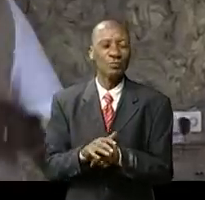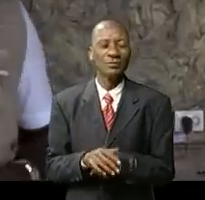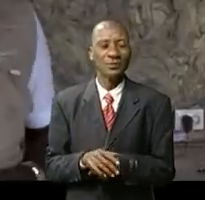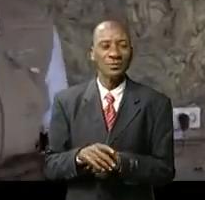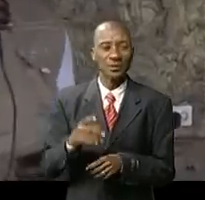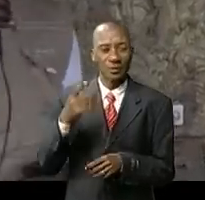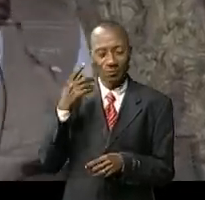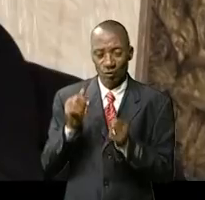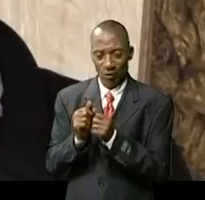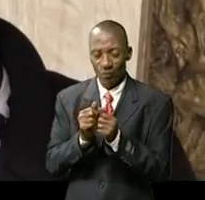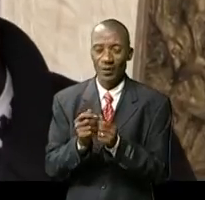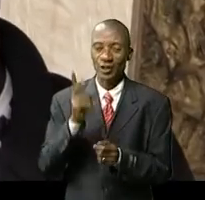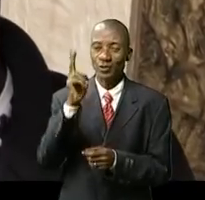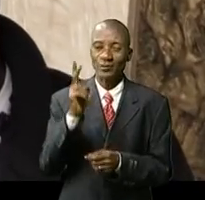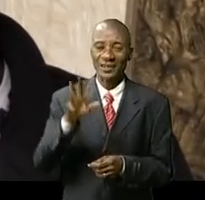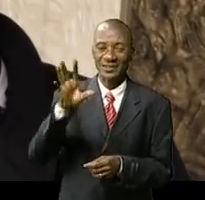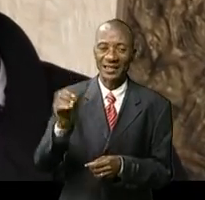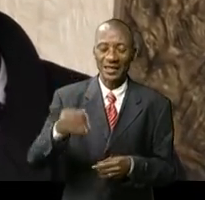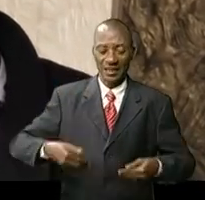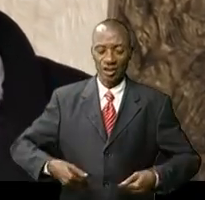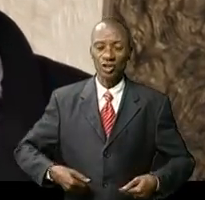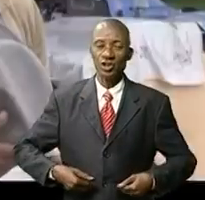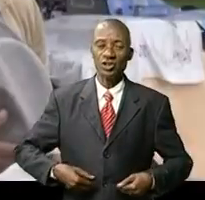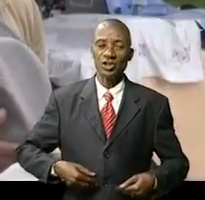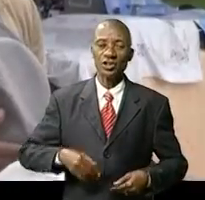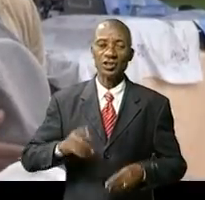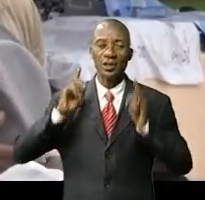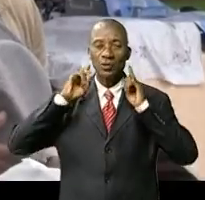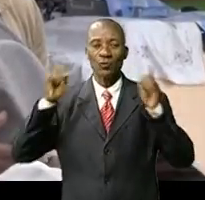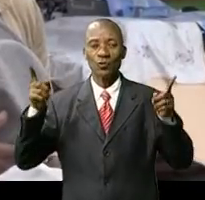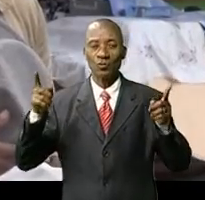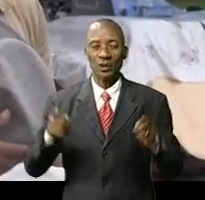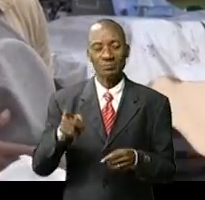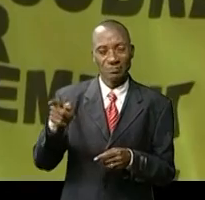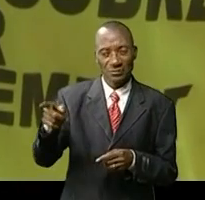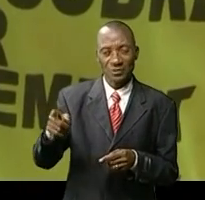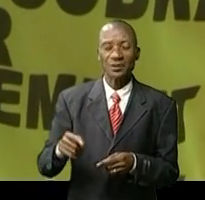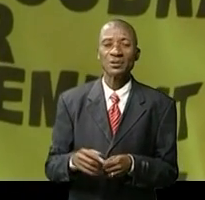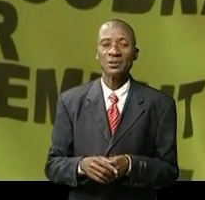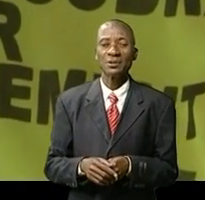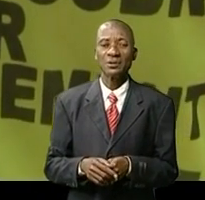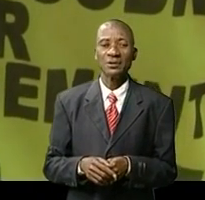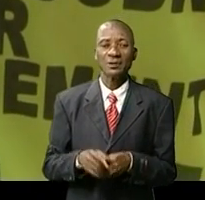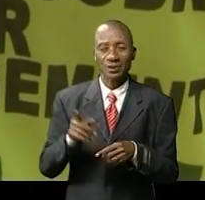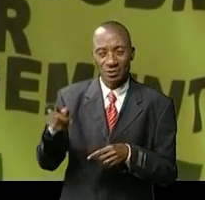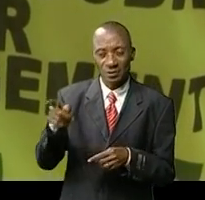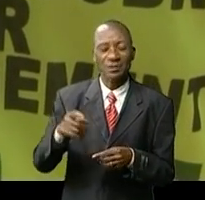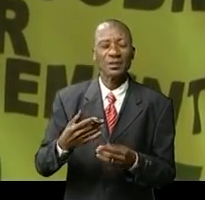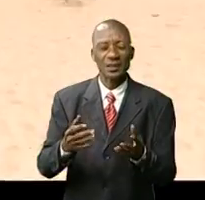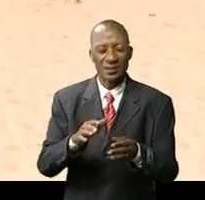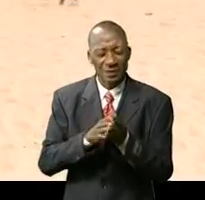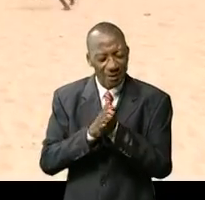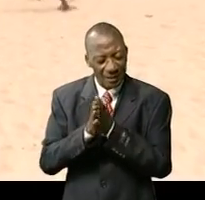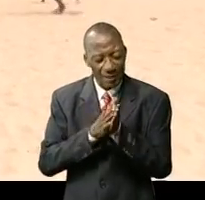de 250 jeunes dits Kulouna avec l'appui de la Fédération mondiale contre la drogue à travers le projet Jeunesse sobre, communauté plus